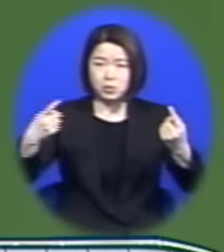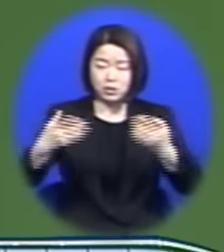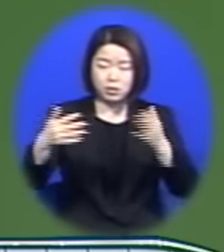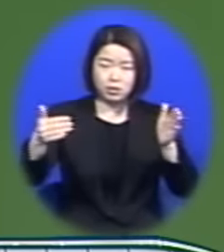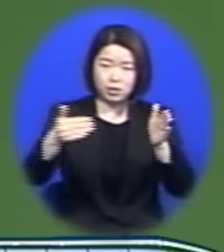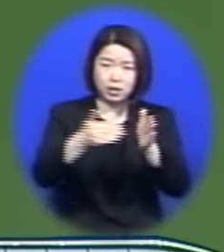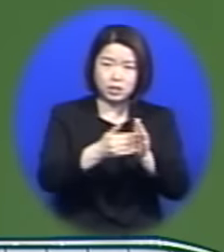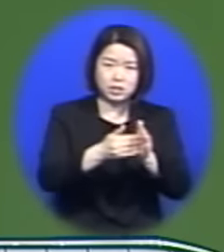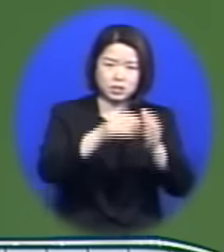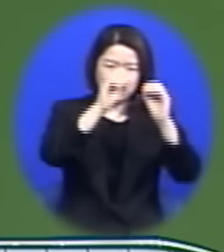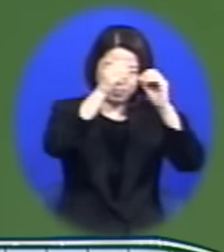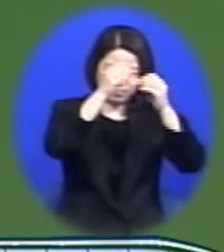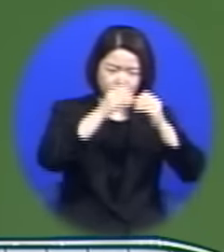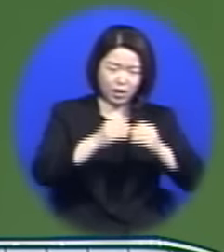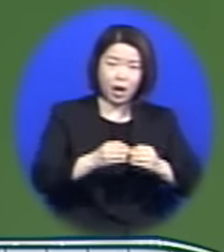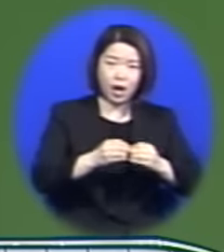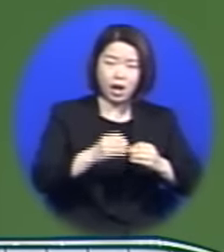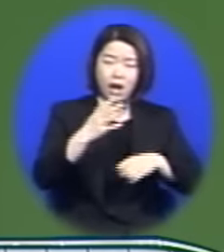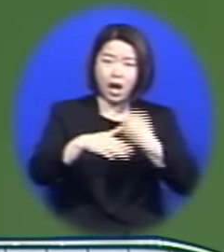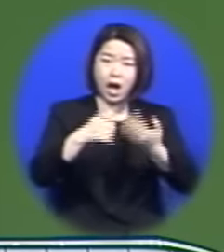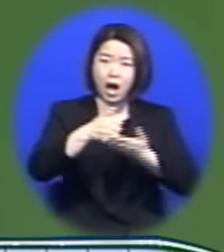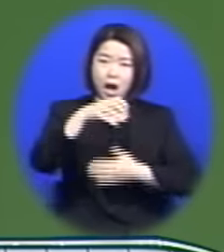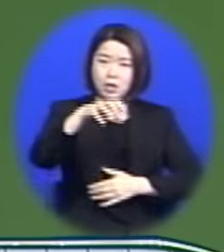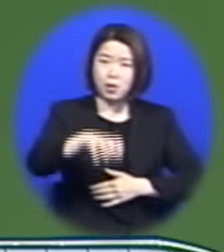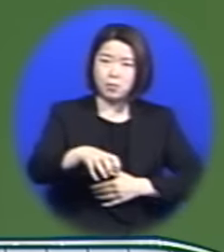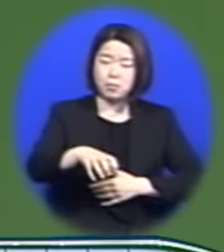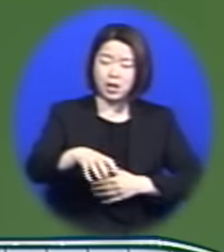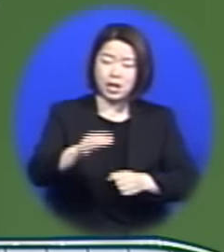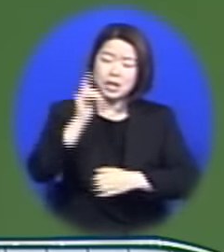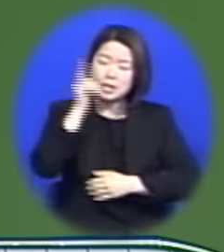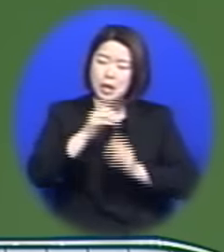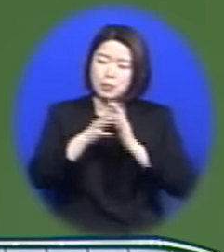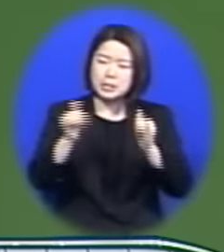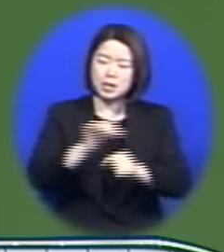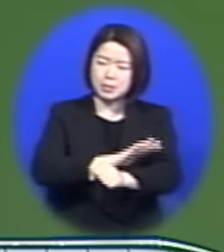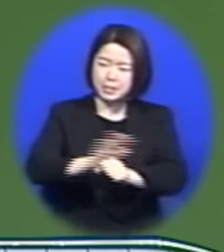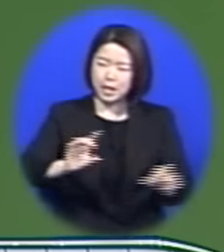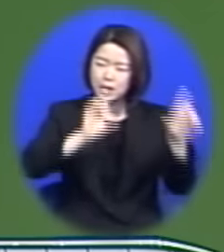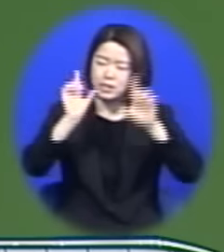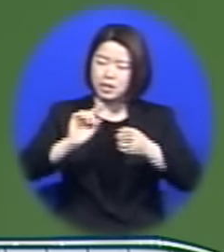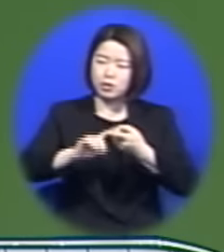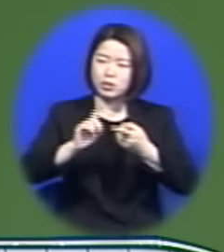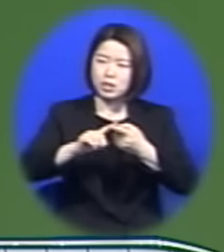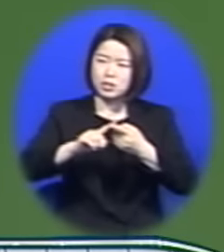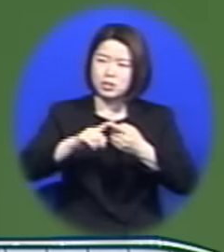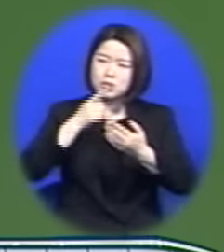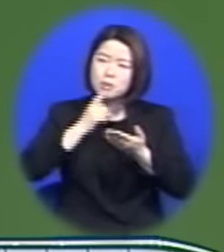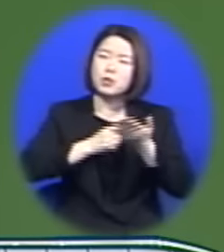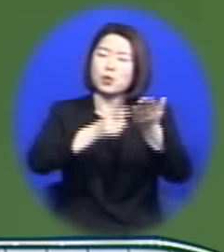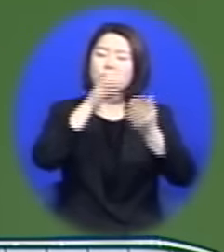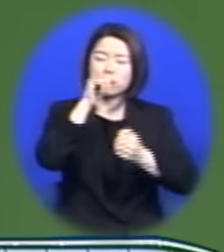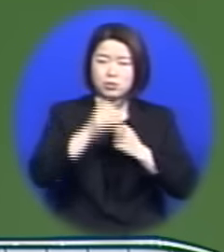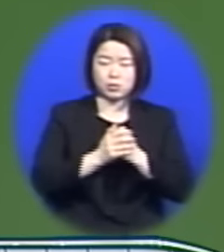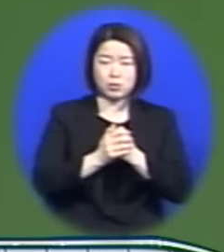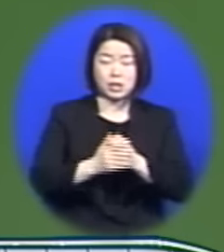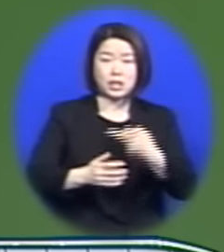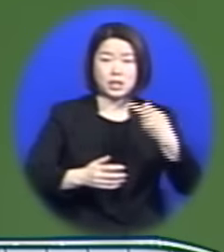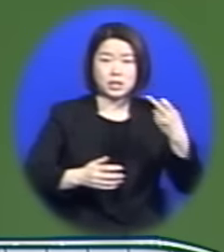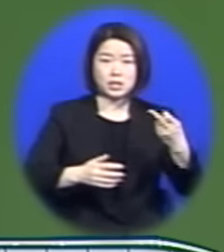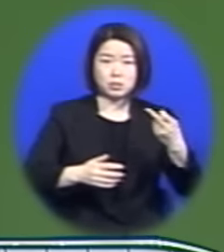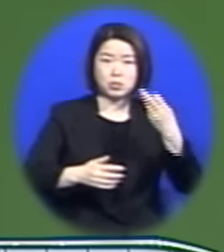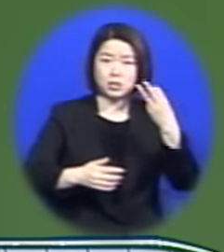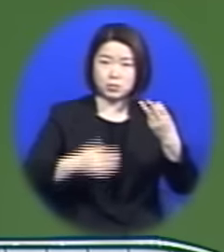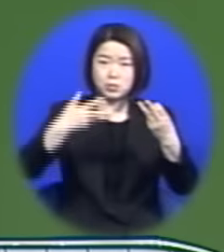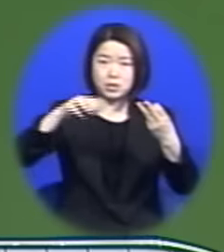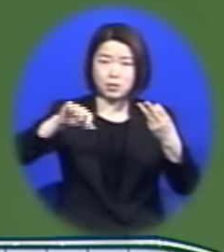잘되는 것에 대해서 하나님 앞에 고자질 합니다 이럴 수 있습니까 12절 13절에 가서 결국 그는 이렇게